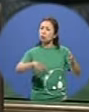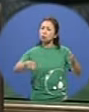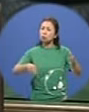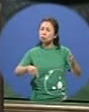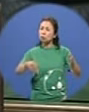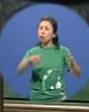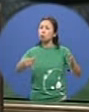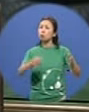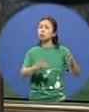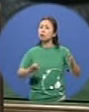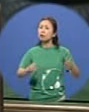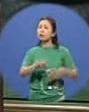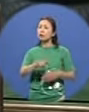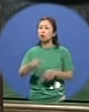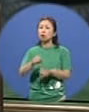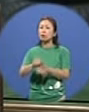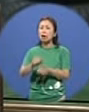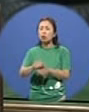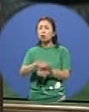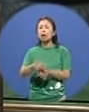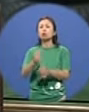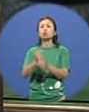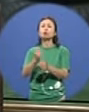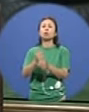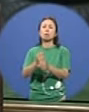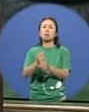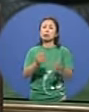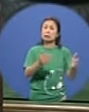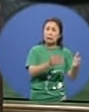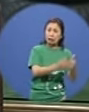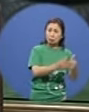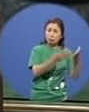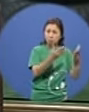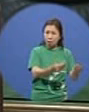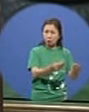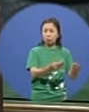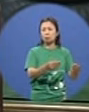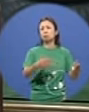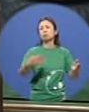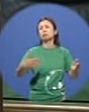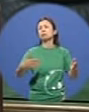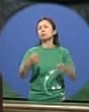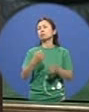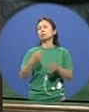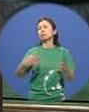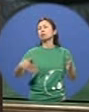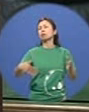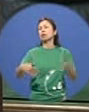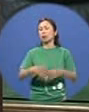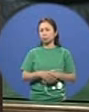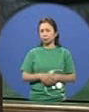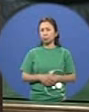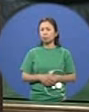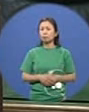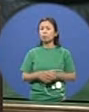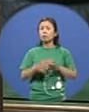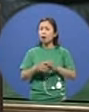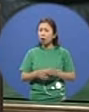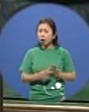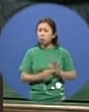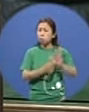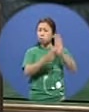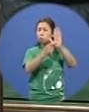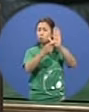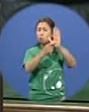作ってるんですね最終剤消費剤を作ってというのが多いんででそういう意味ではあんまり有名になら